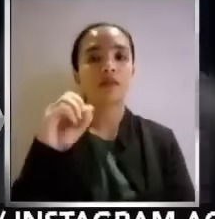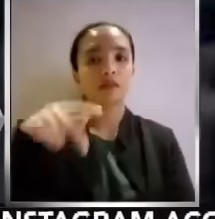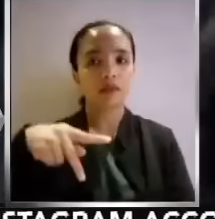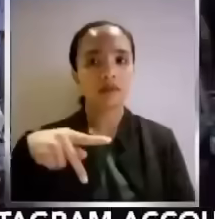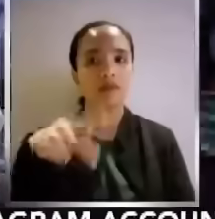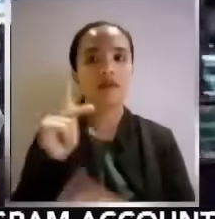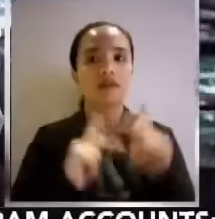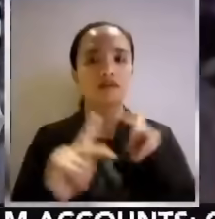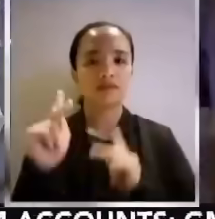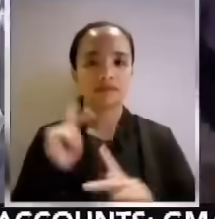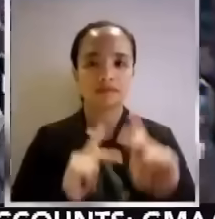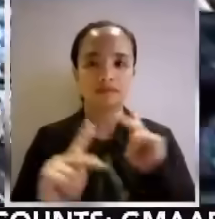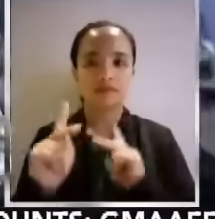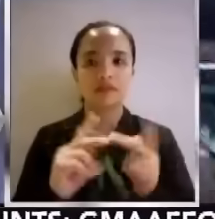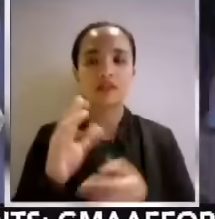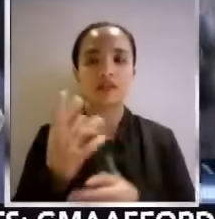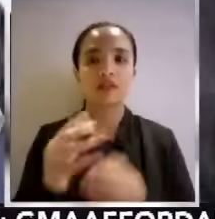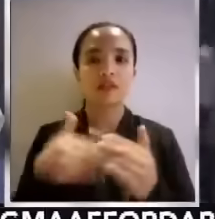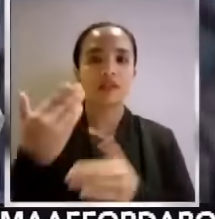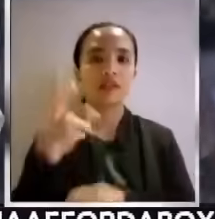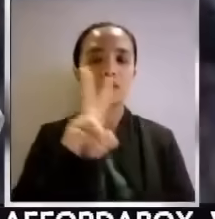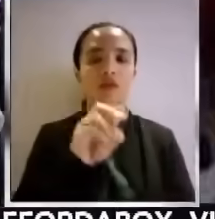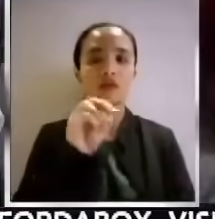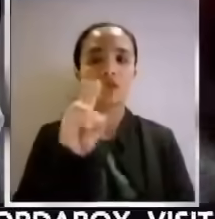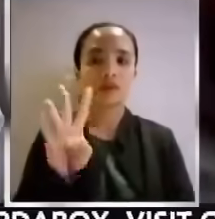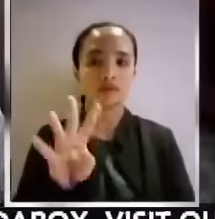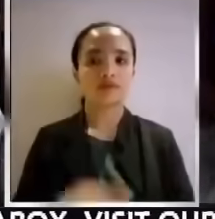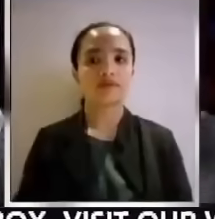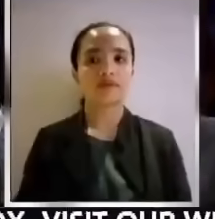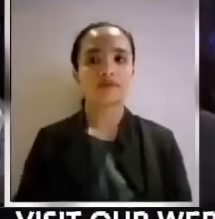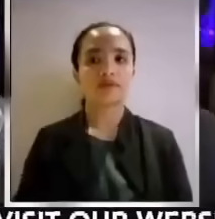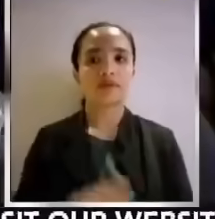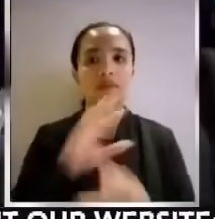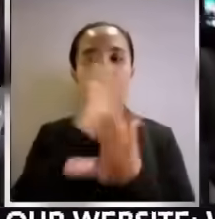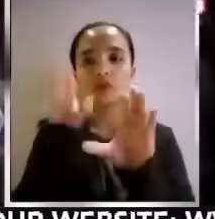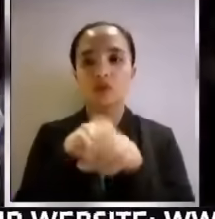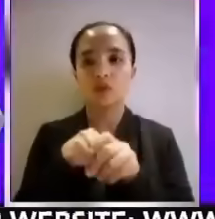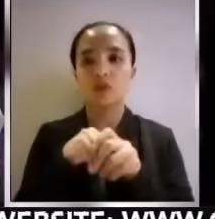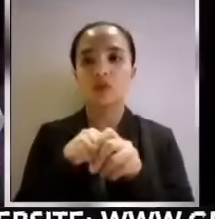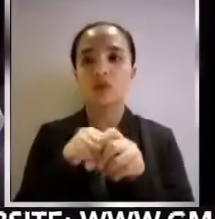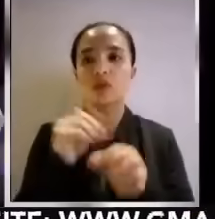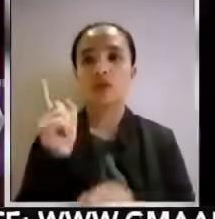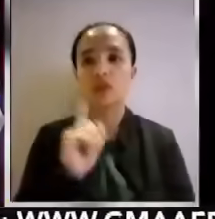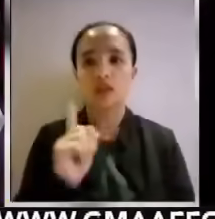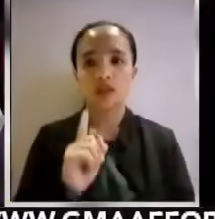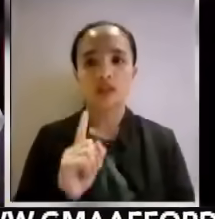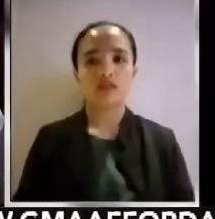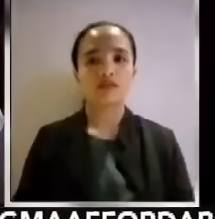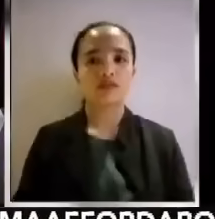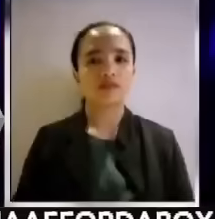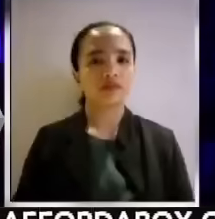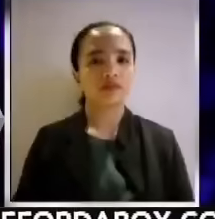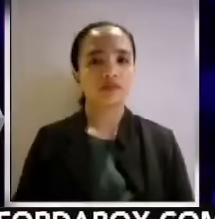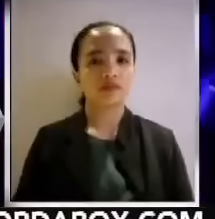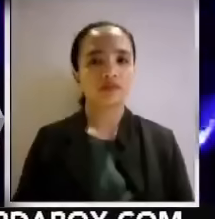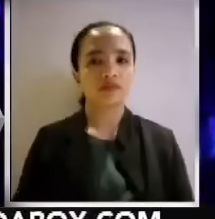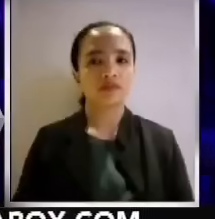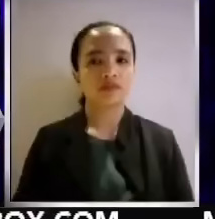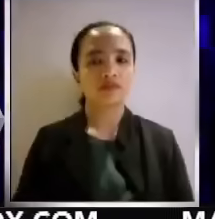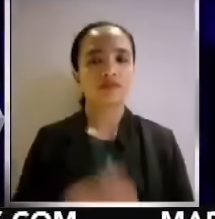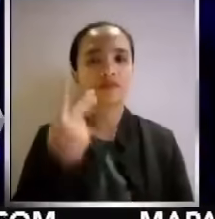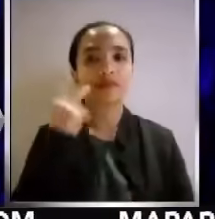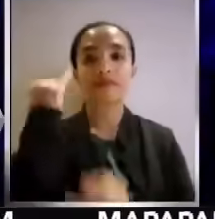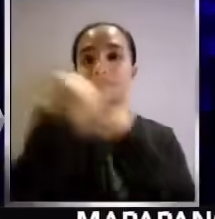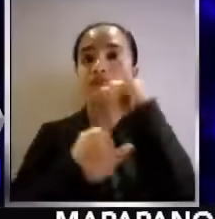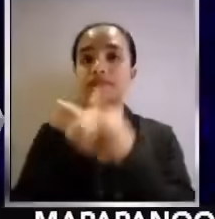sa 2024 Grammy Awards. Kasama sa mga pagpipilian para maging official nominee ang ilang hit songs ng international